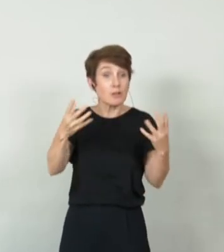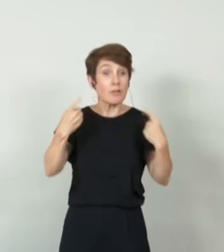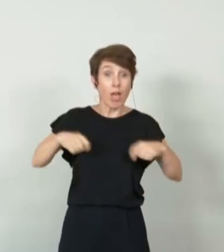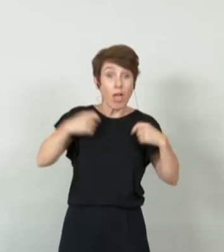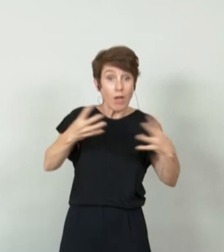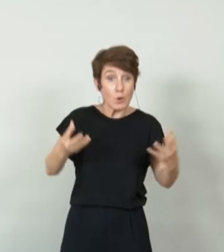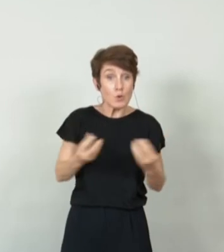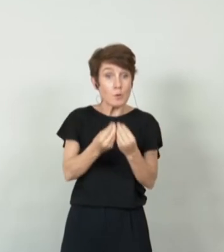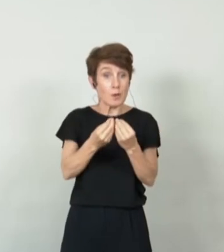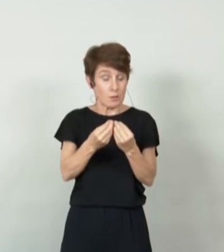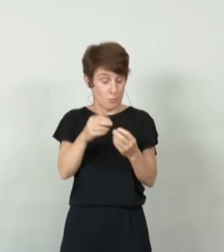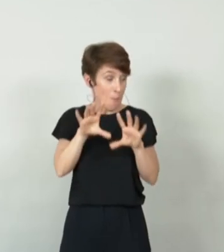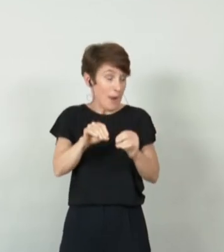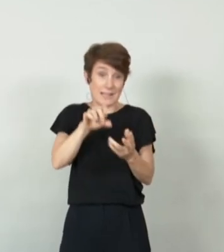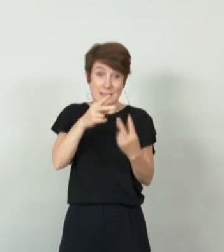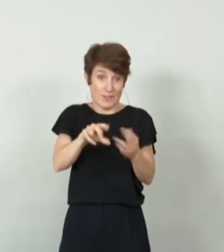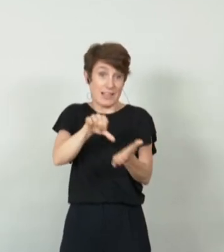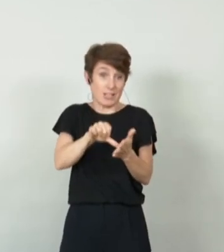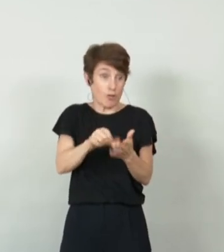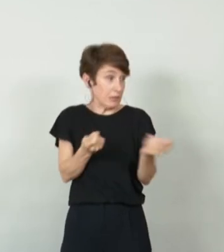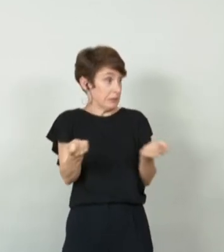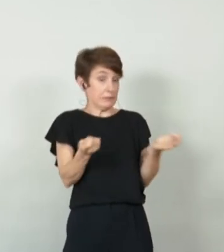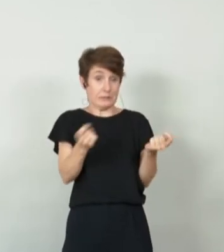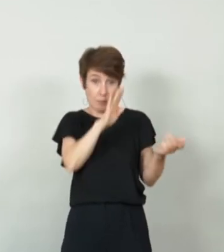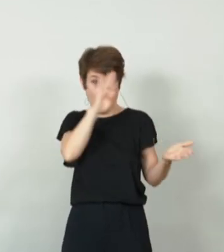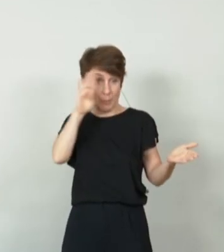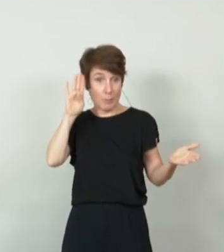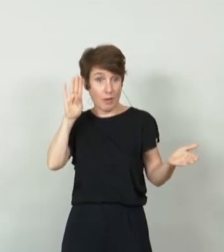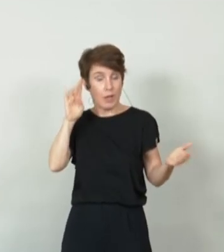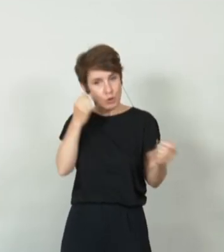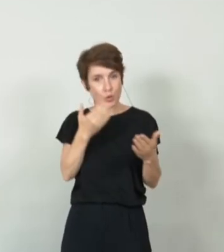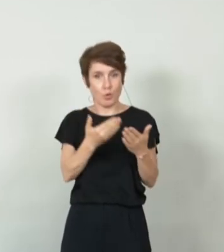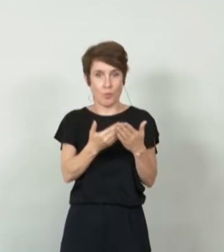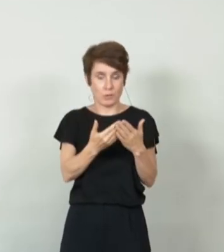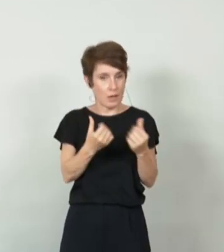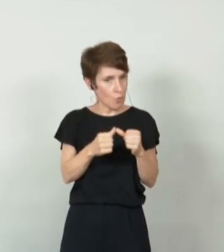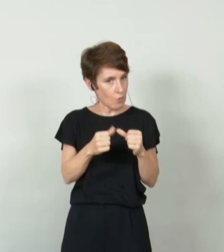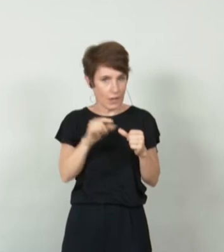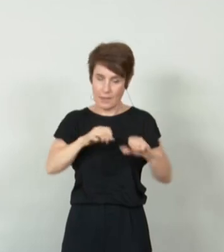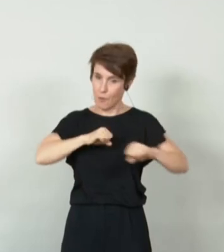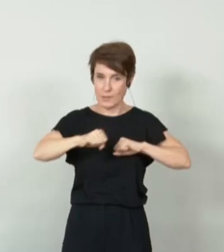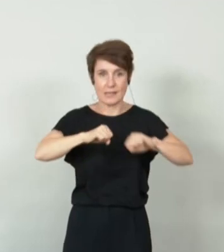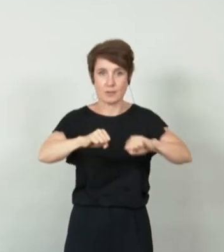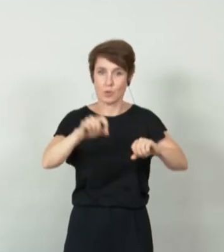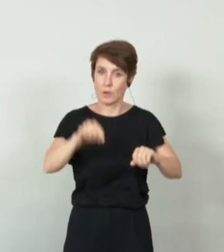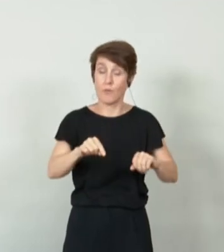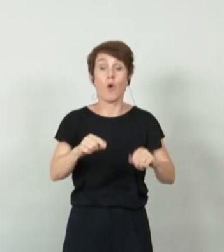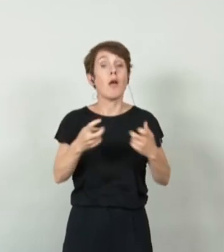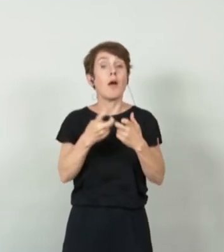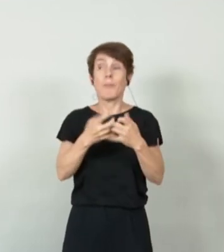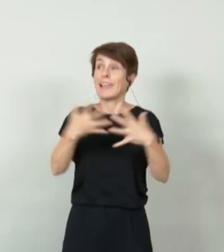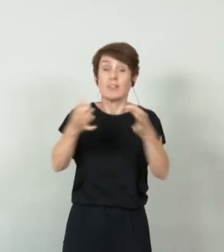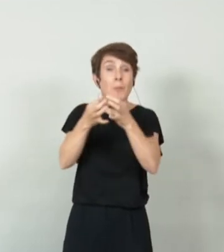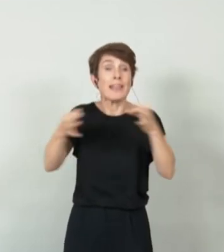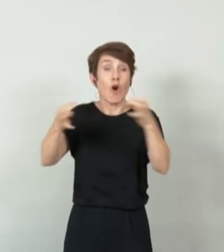que par rapport par rapport à ça il y a un certain nombre d'actions entreprendre je cite simplement les qui représente une